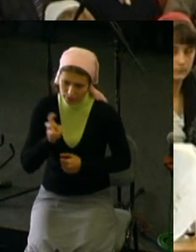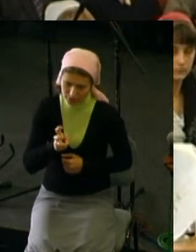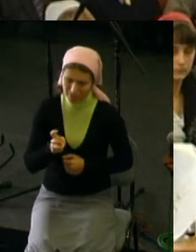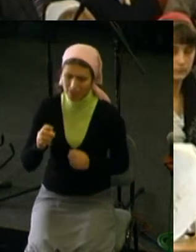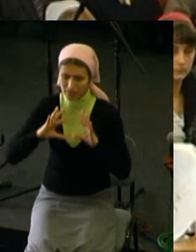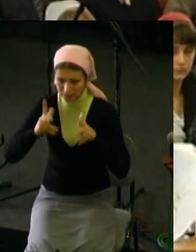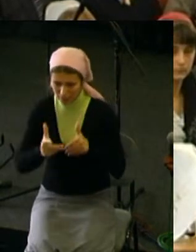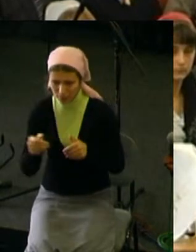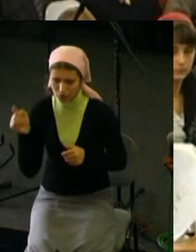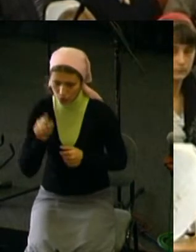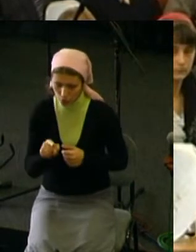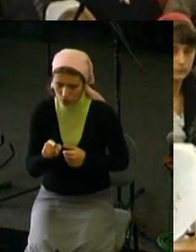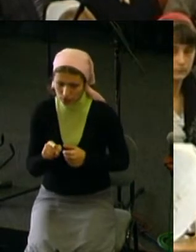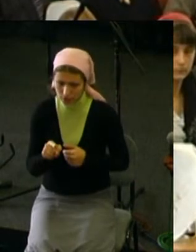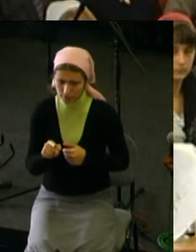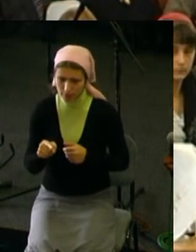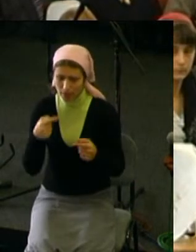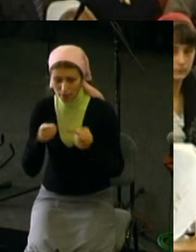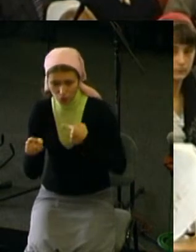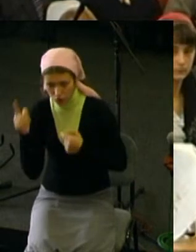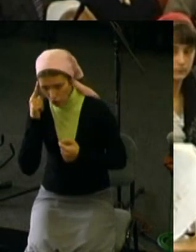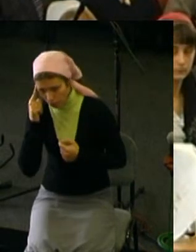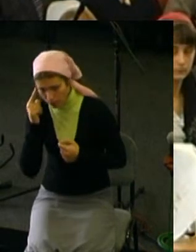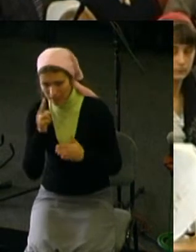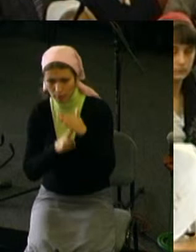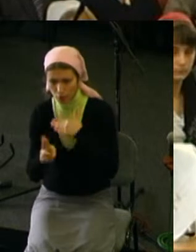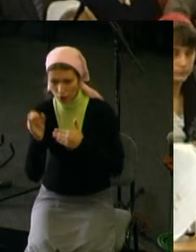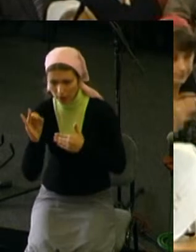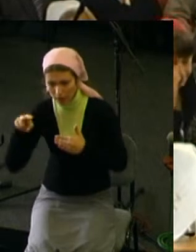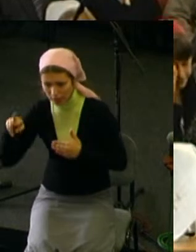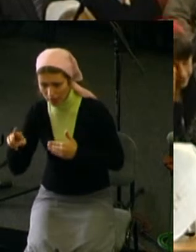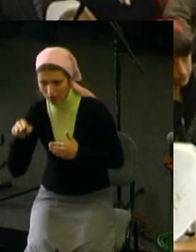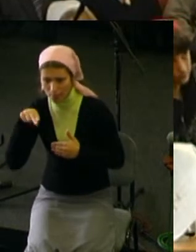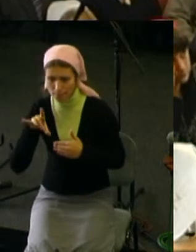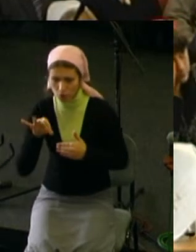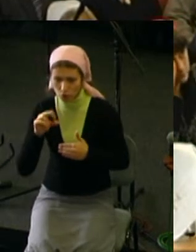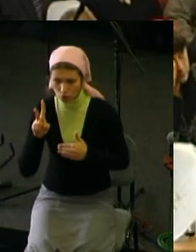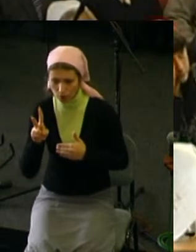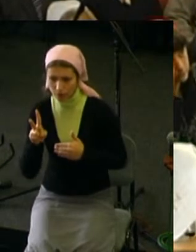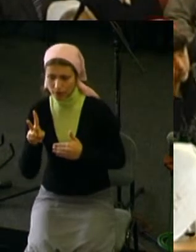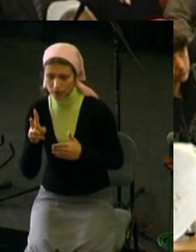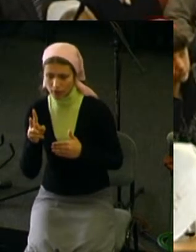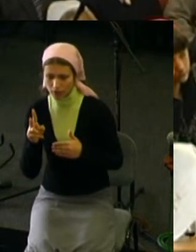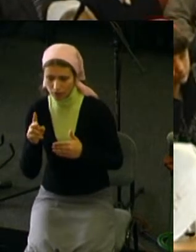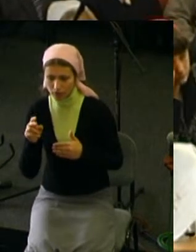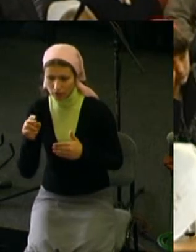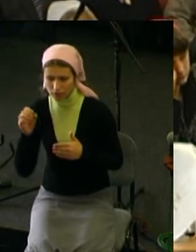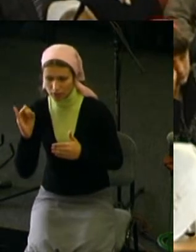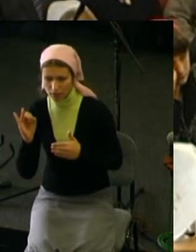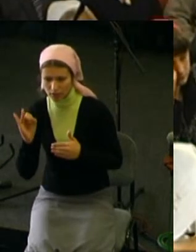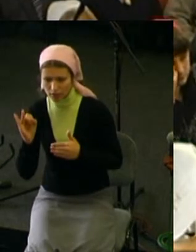і I do інші думали що це я Єремія або один із пророків